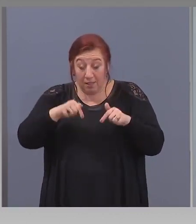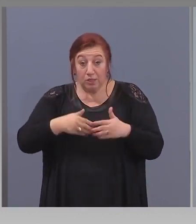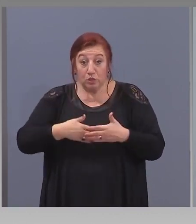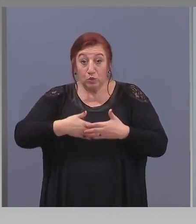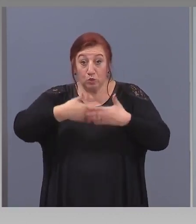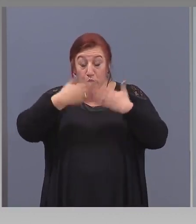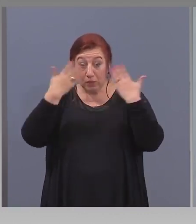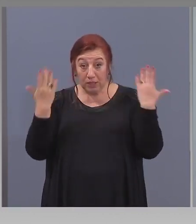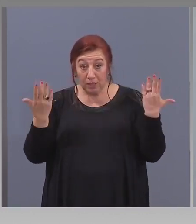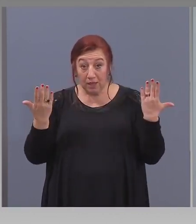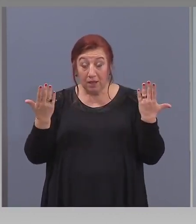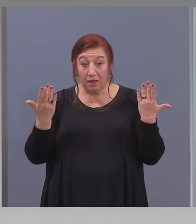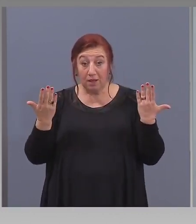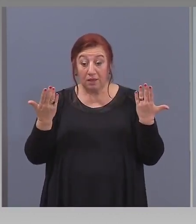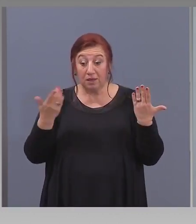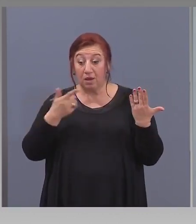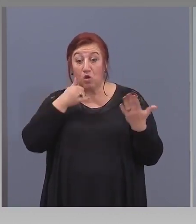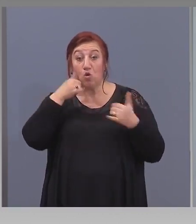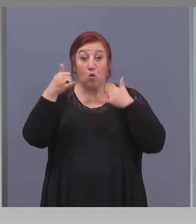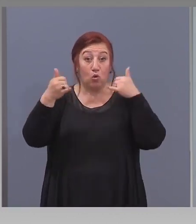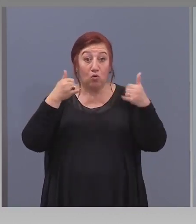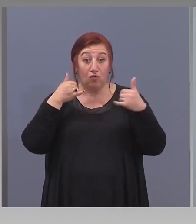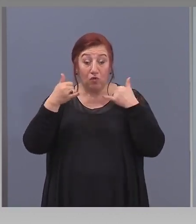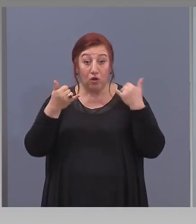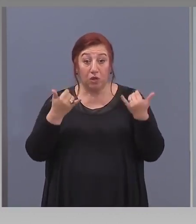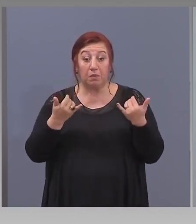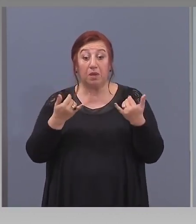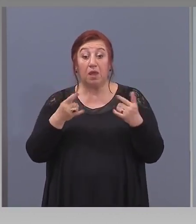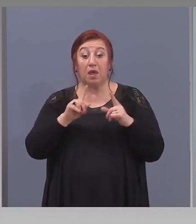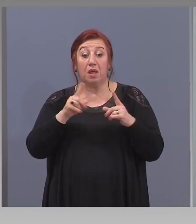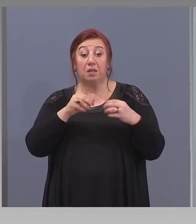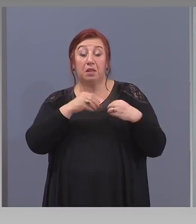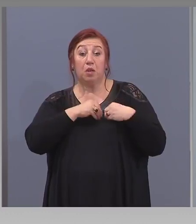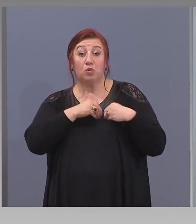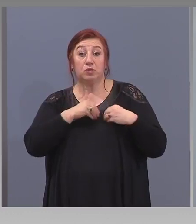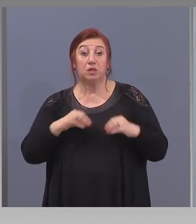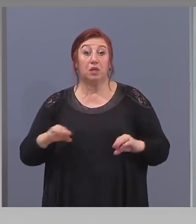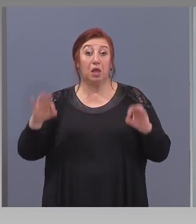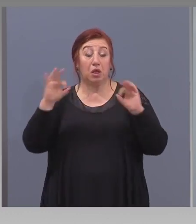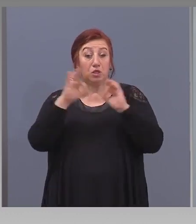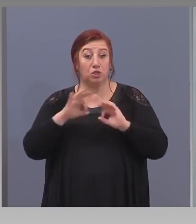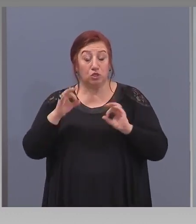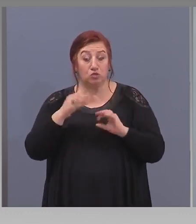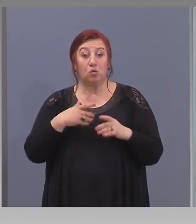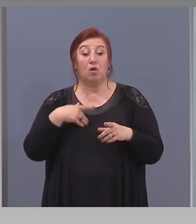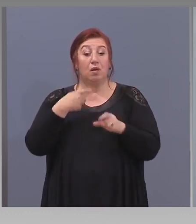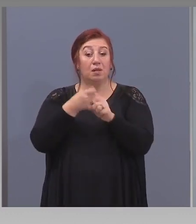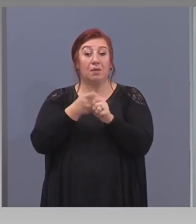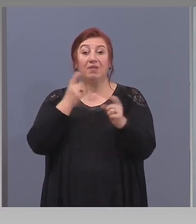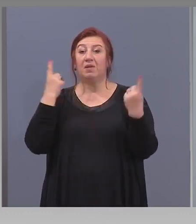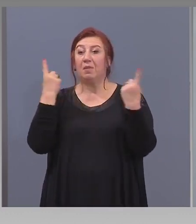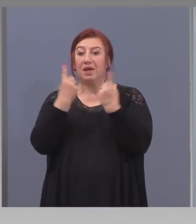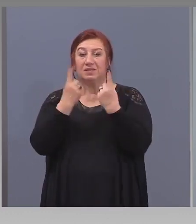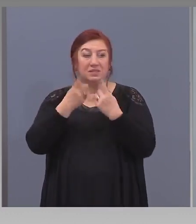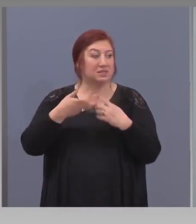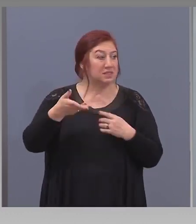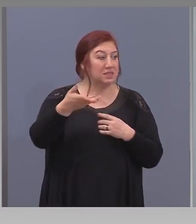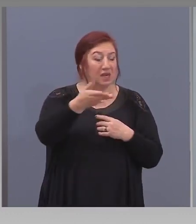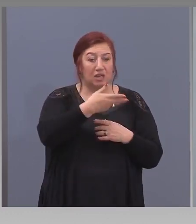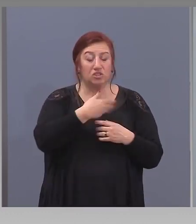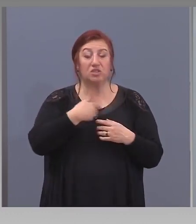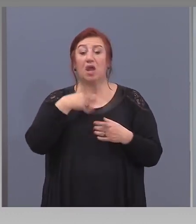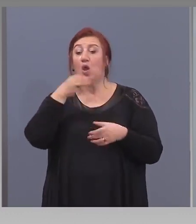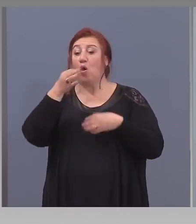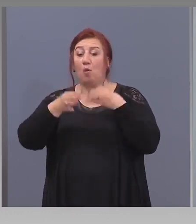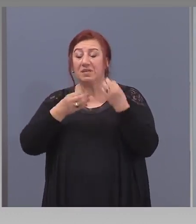си говори. Не усетих абсолютно нищо такова. На срещите с нас, защото му обяснихме откъде